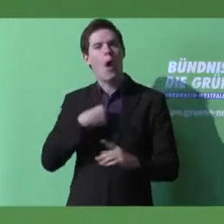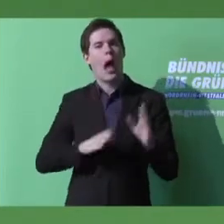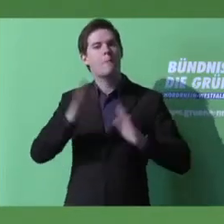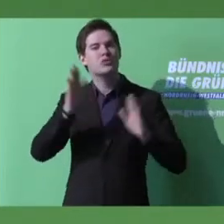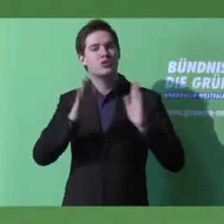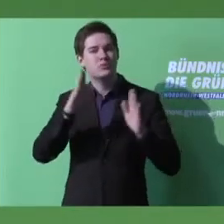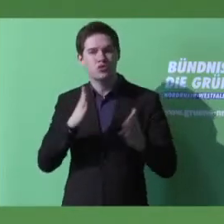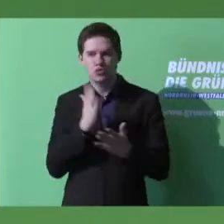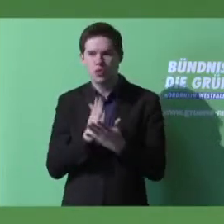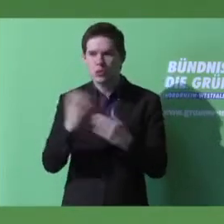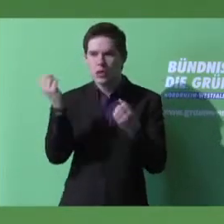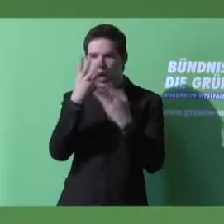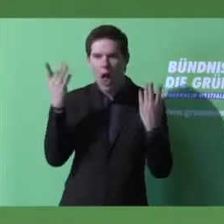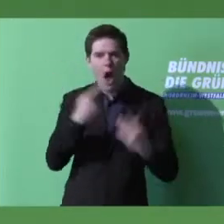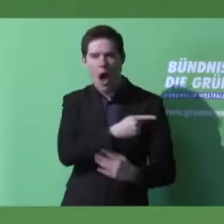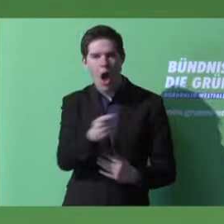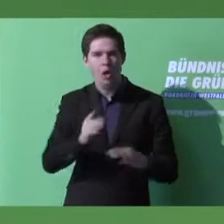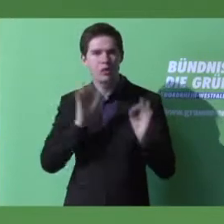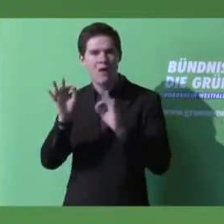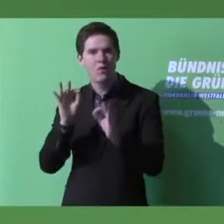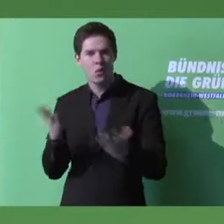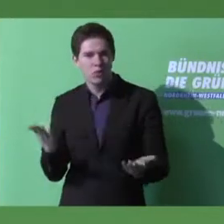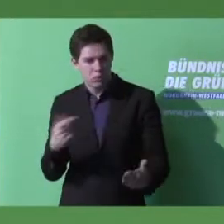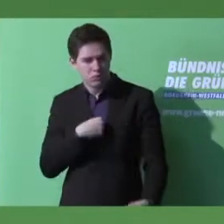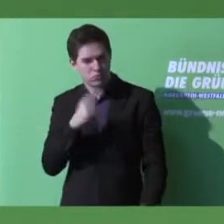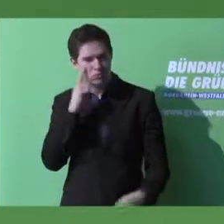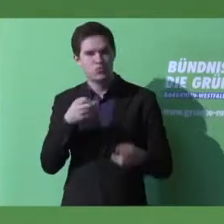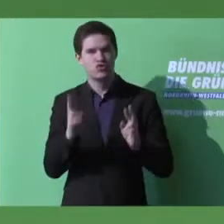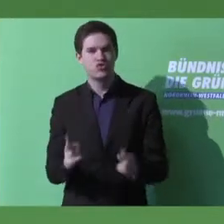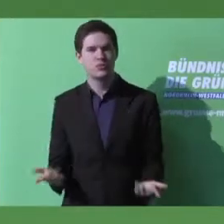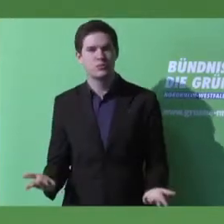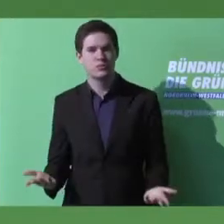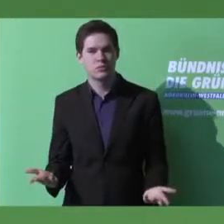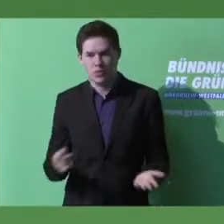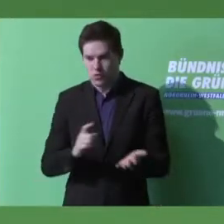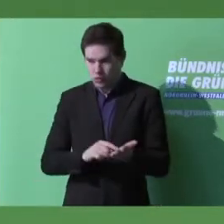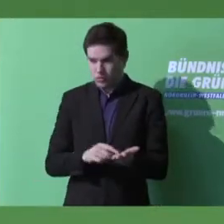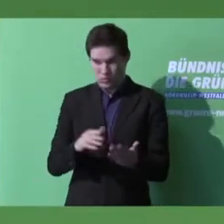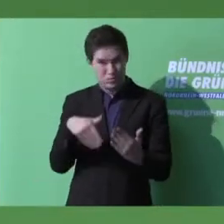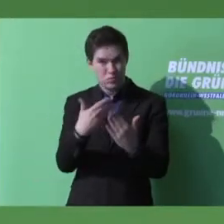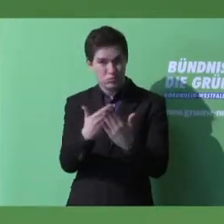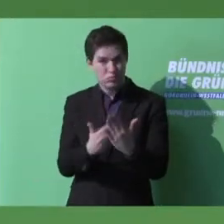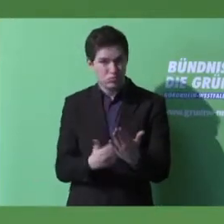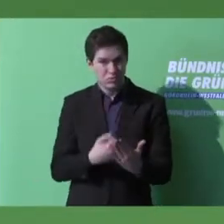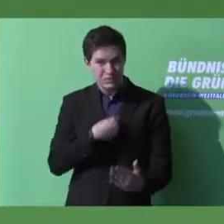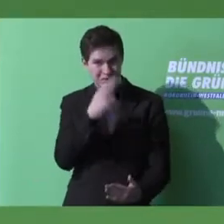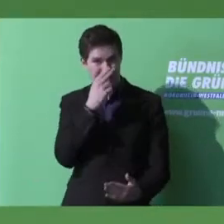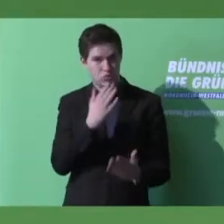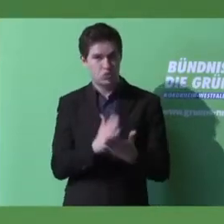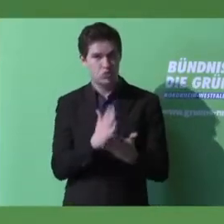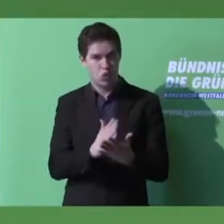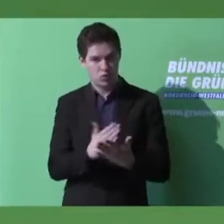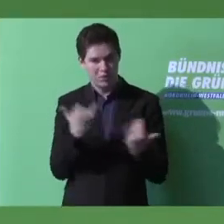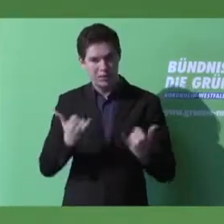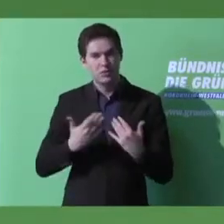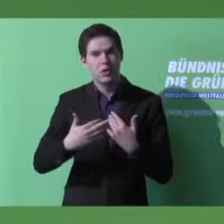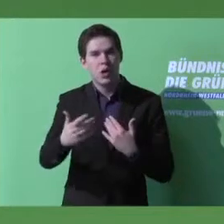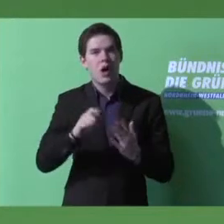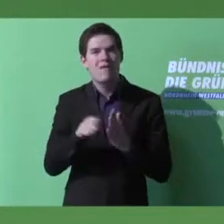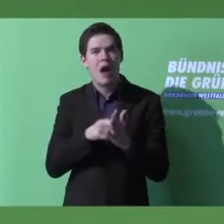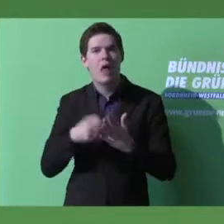hat. Warum? Weil man an der Stelle sehen kann, was uns und auf uns in diesem Wahlkampf zukommen